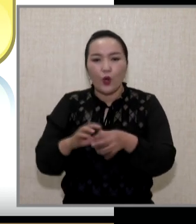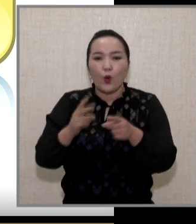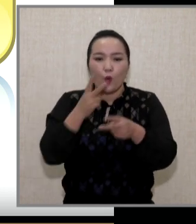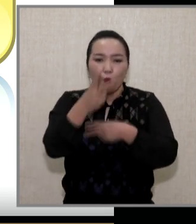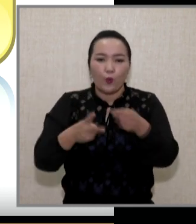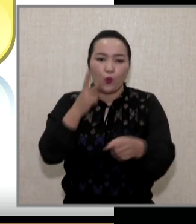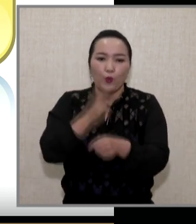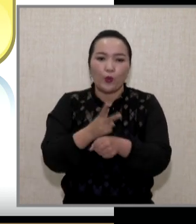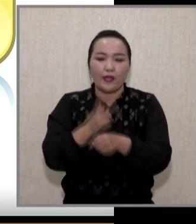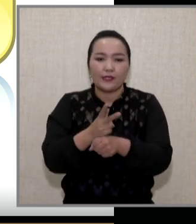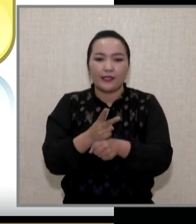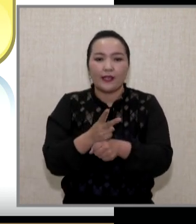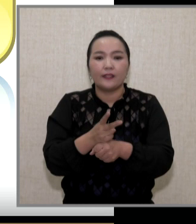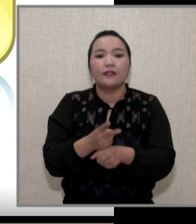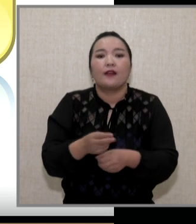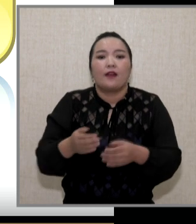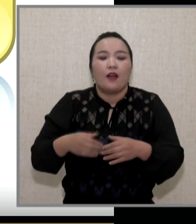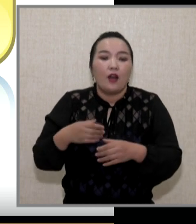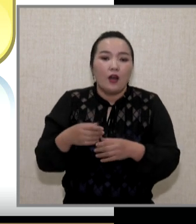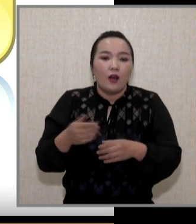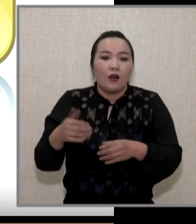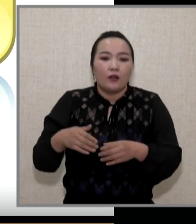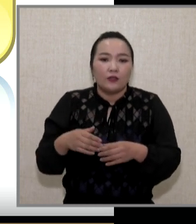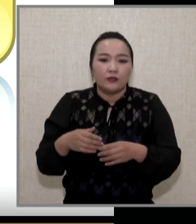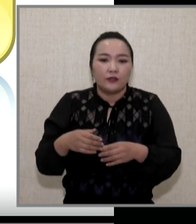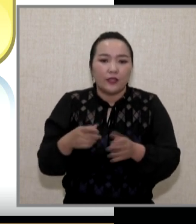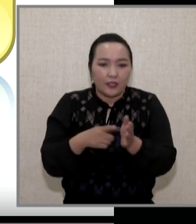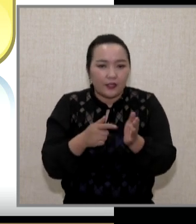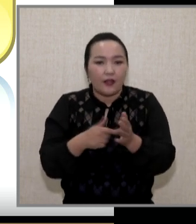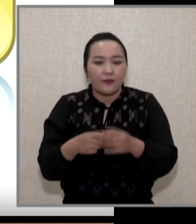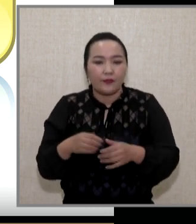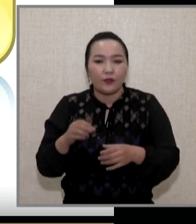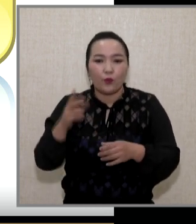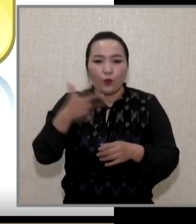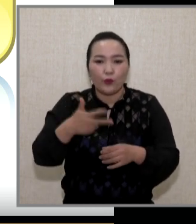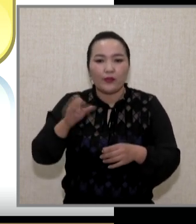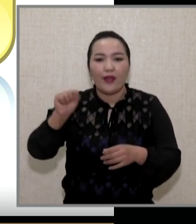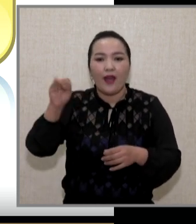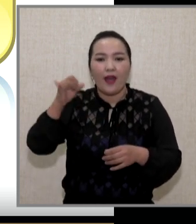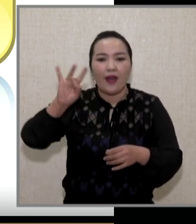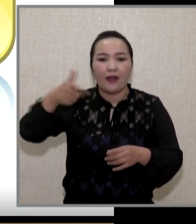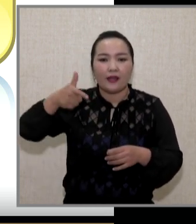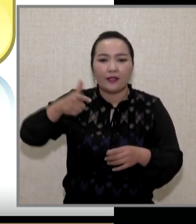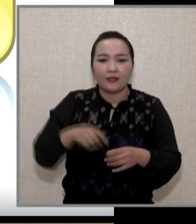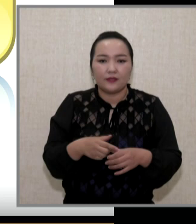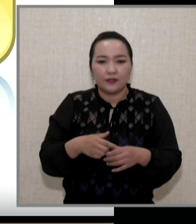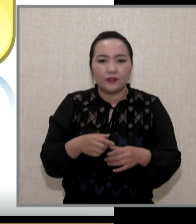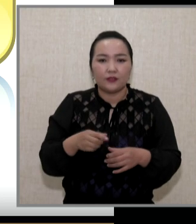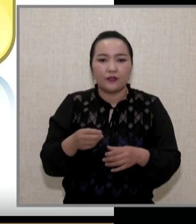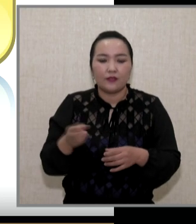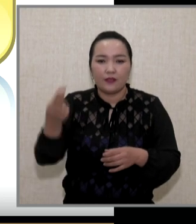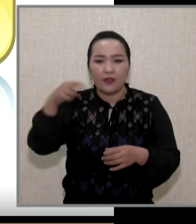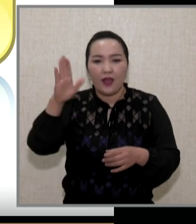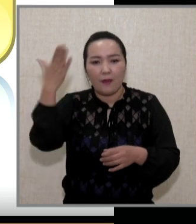амархан боловсрол шингэдэг уурга, шартос, Д аминд эмийг агуулдаг. За Д аминд эм бол хүний дархлааны тогтолцоог дэмждэг.